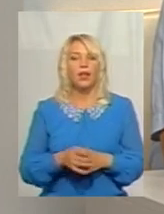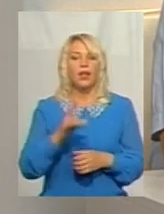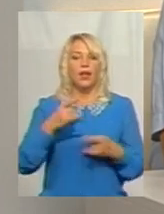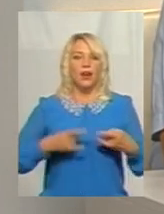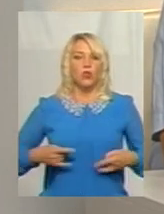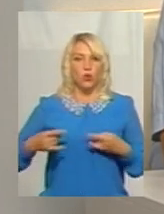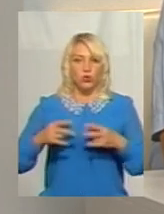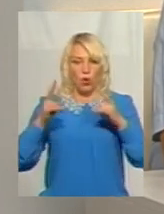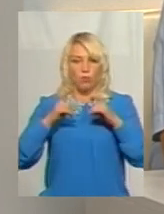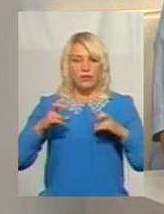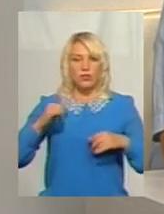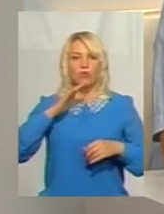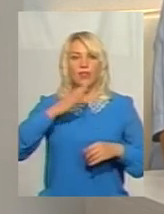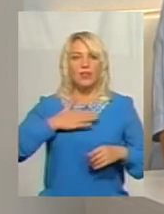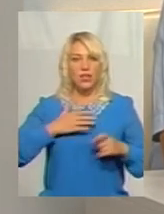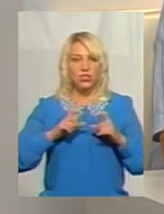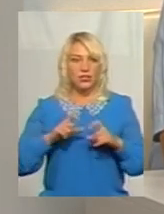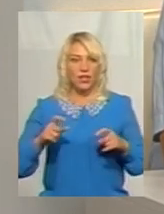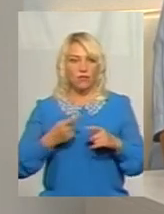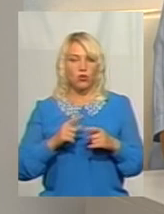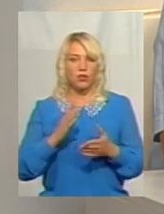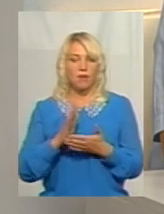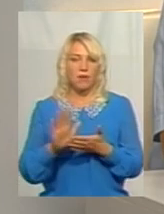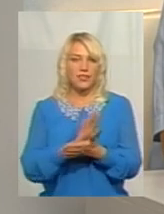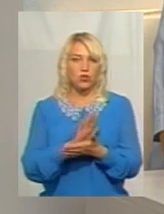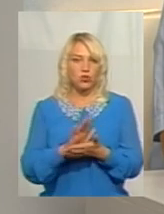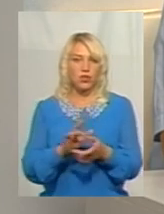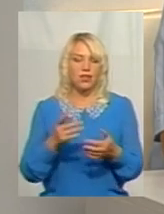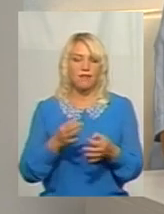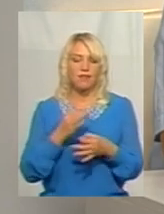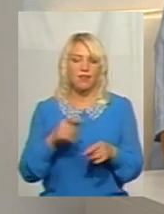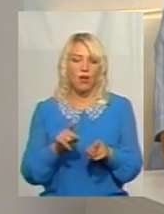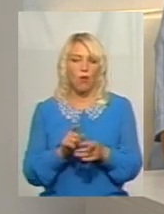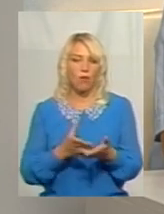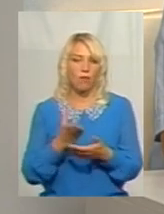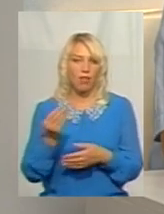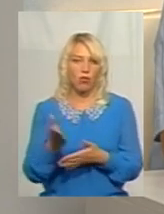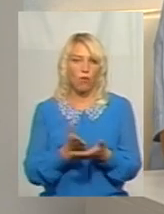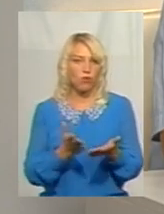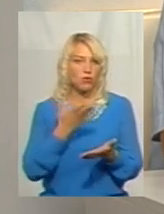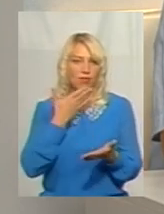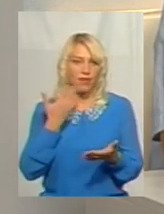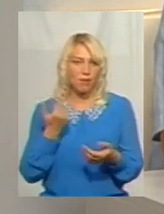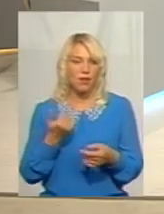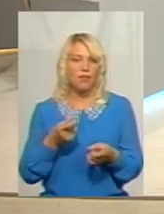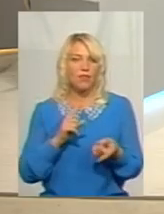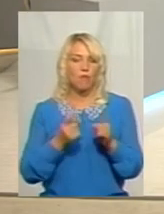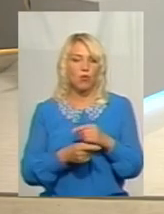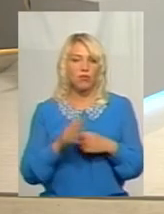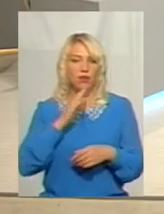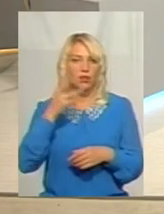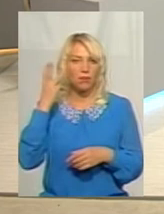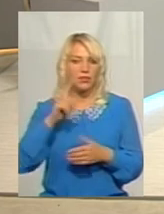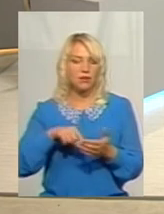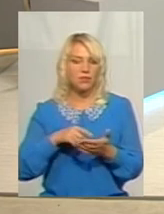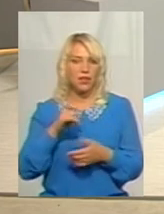рентгенологічне обстеження в наших закладах, воно є абсолютно безкоштовним, ніде такої платної послуги не введено. Навпаки, наша Хмельницька міська